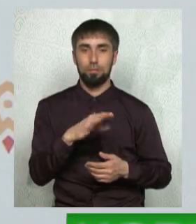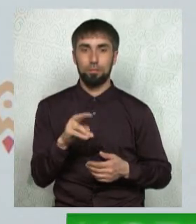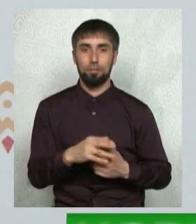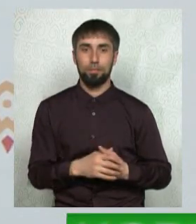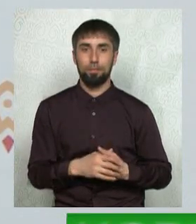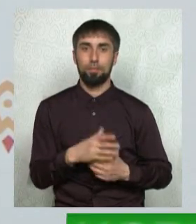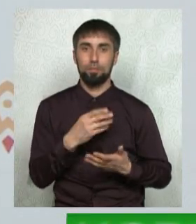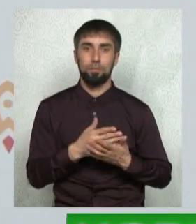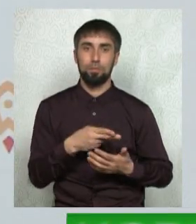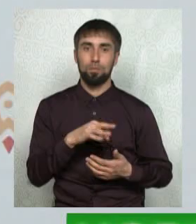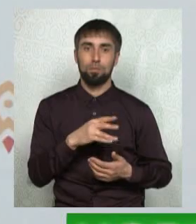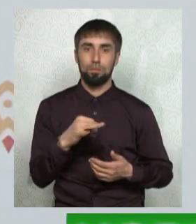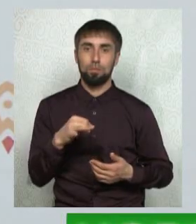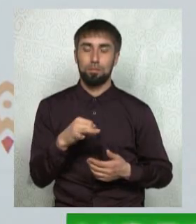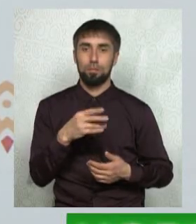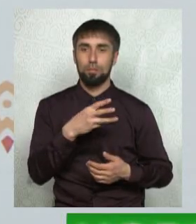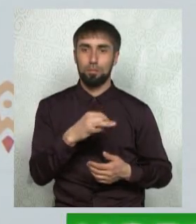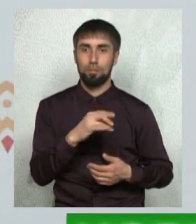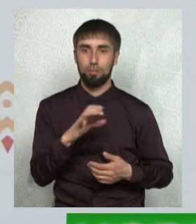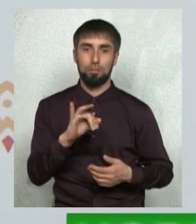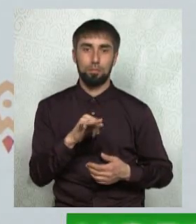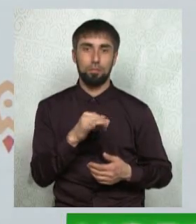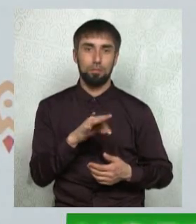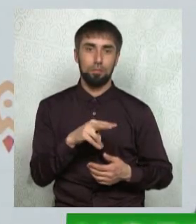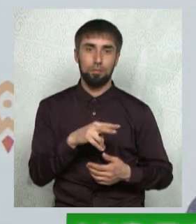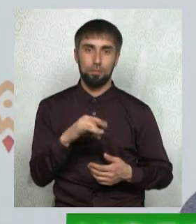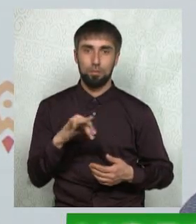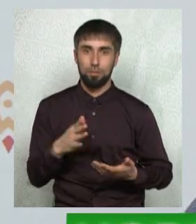моего бизнеса, и по линии Минтруда есть такая